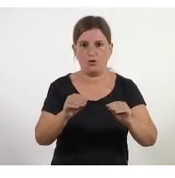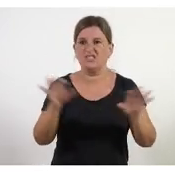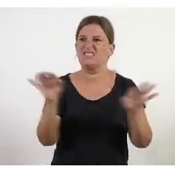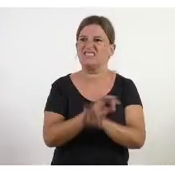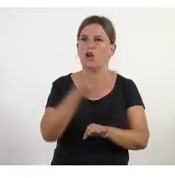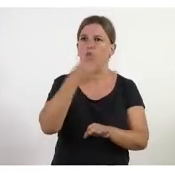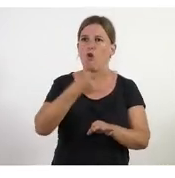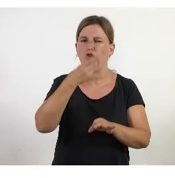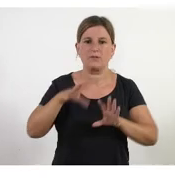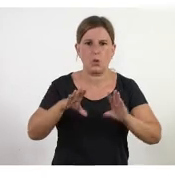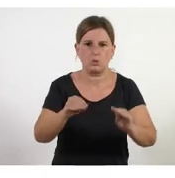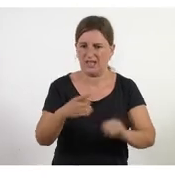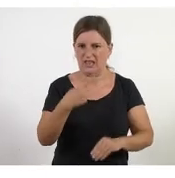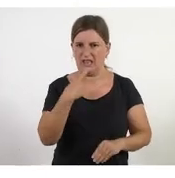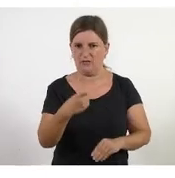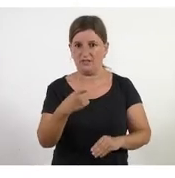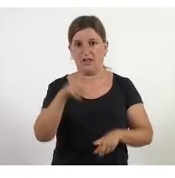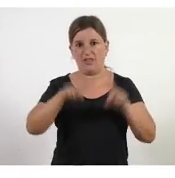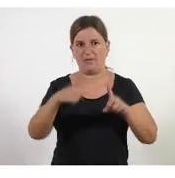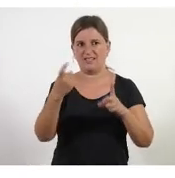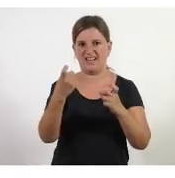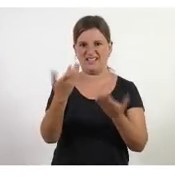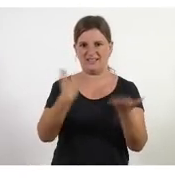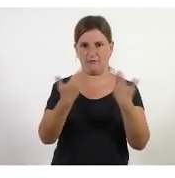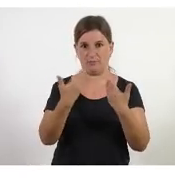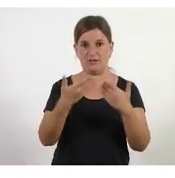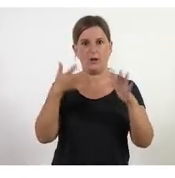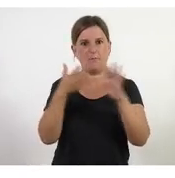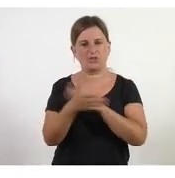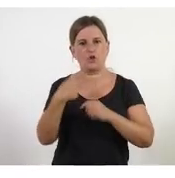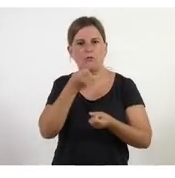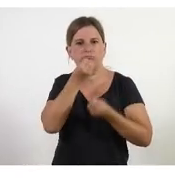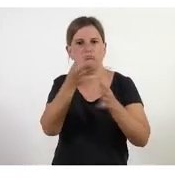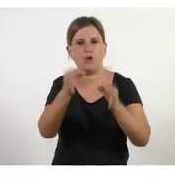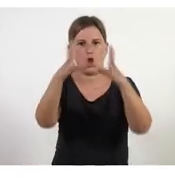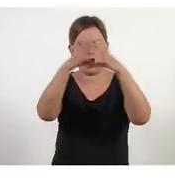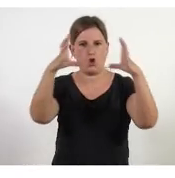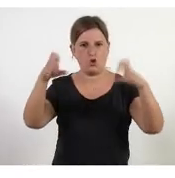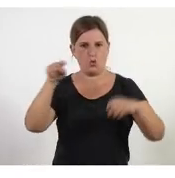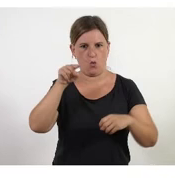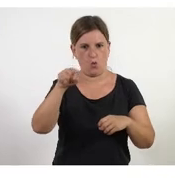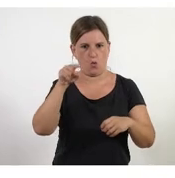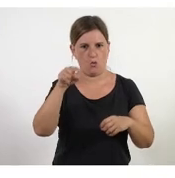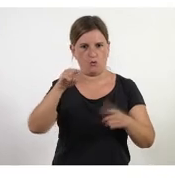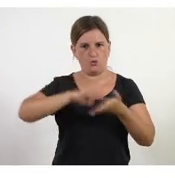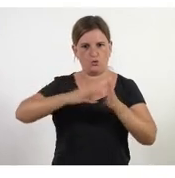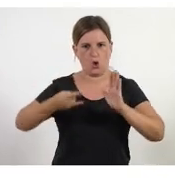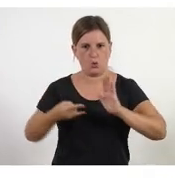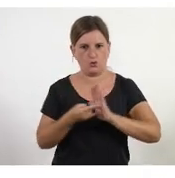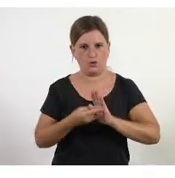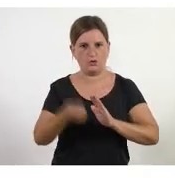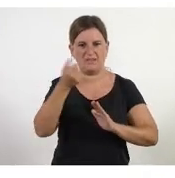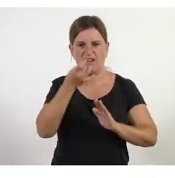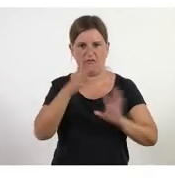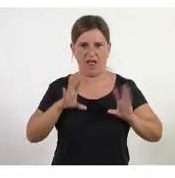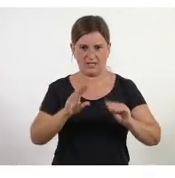coneixement, i no tinc cap mena de fricció. Aquí estem parlant de solucions al núvol i bueno, totes les